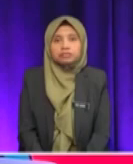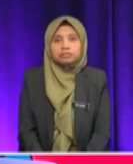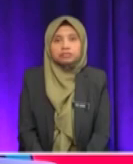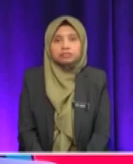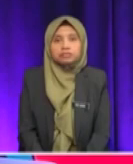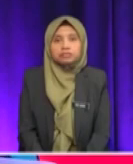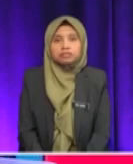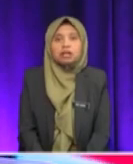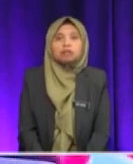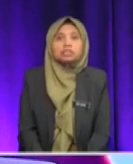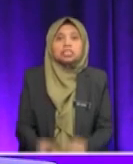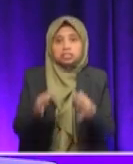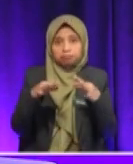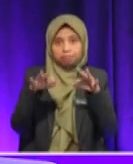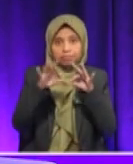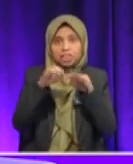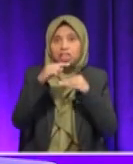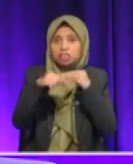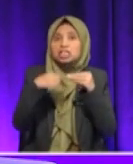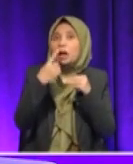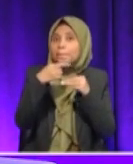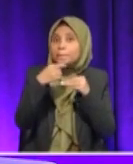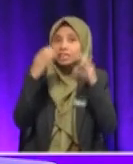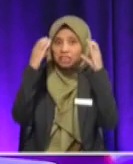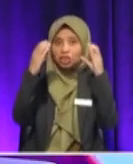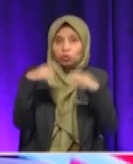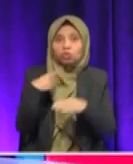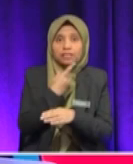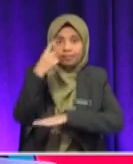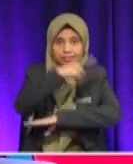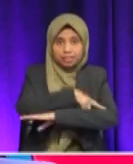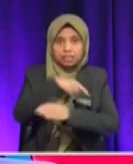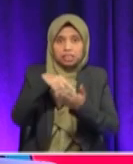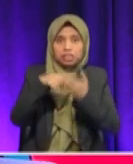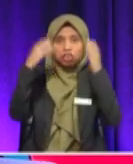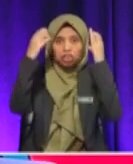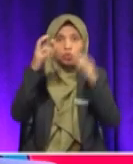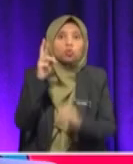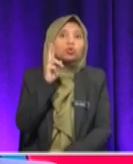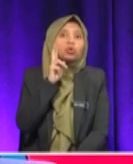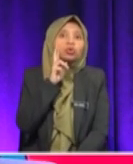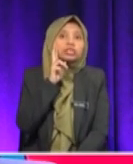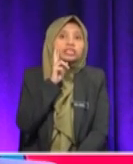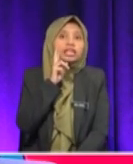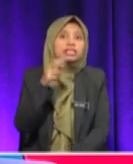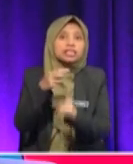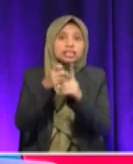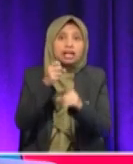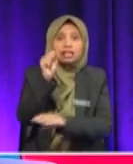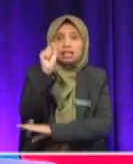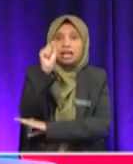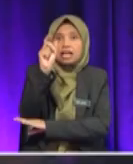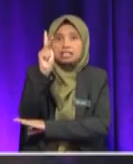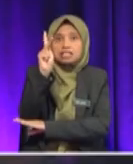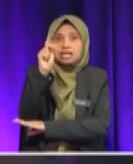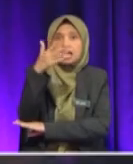itu dia bro facegogo kita pada hari ini Cikgu Russian iya hayu daripada Escape tangki batu